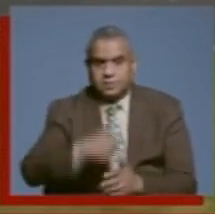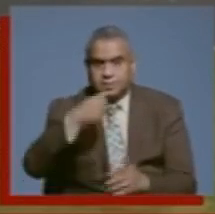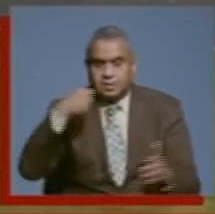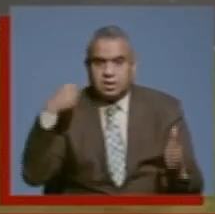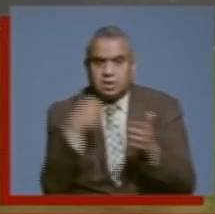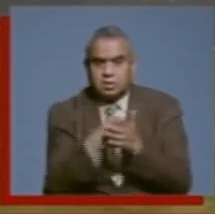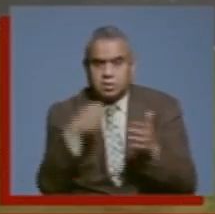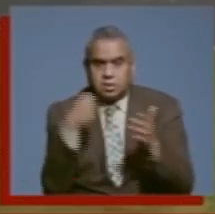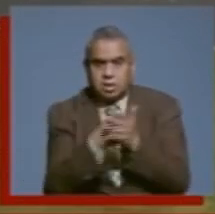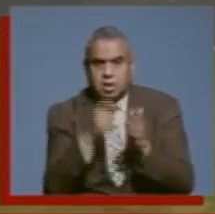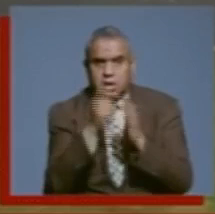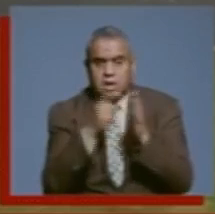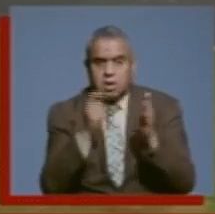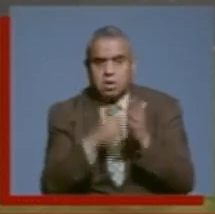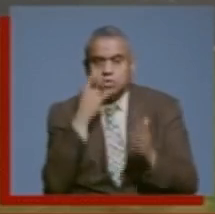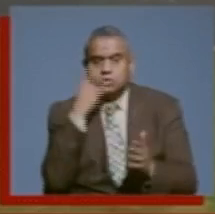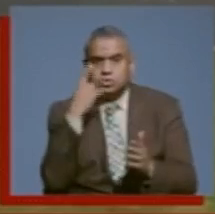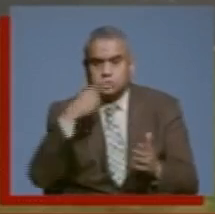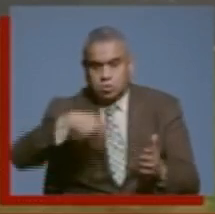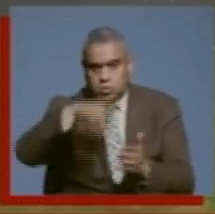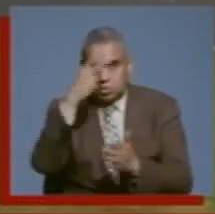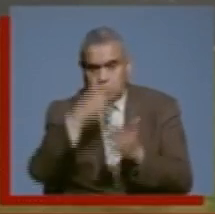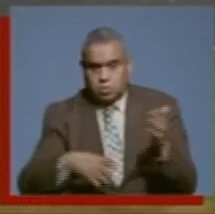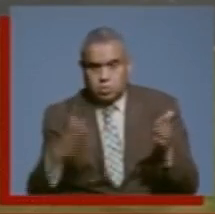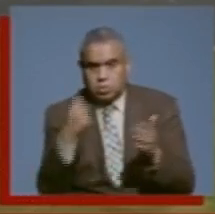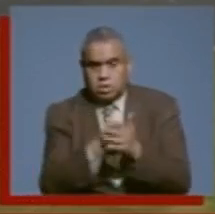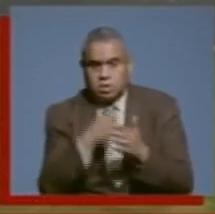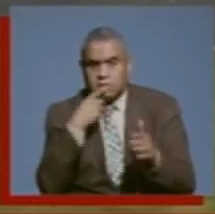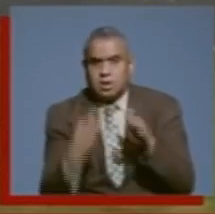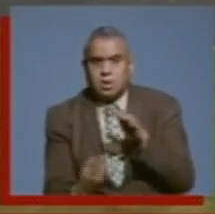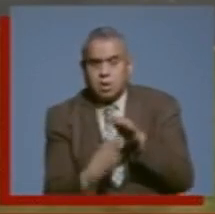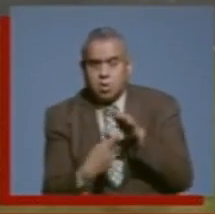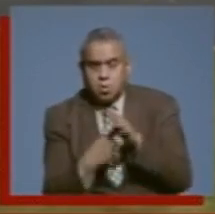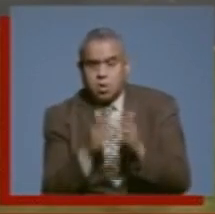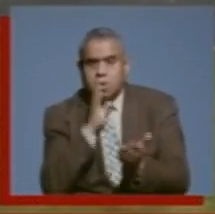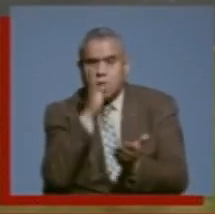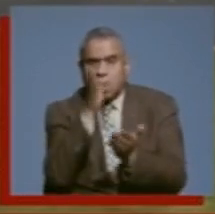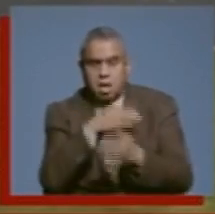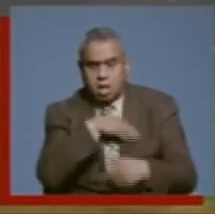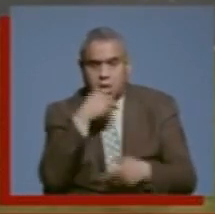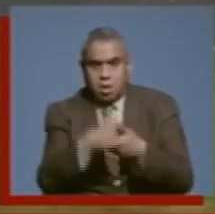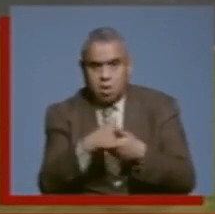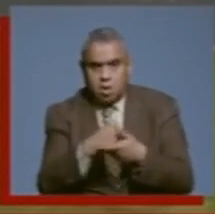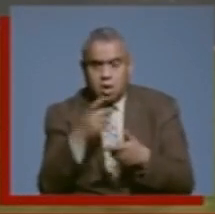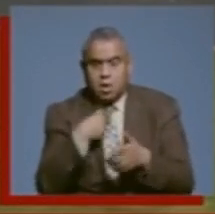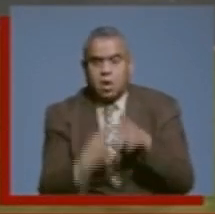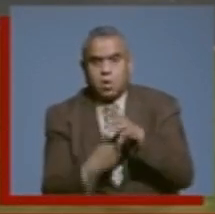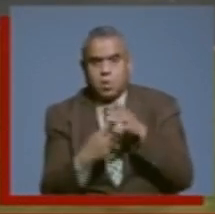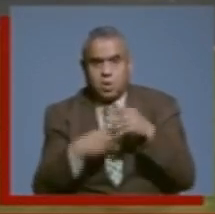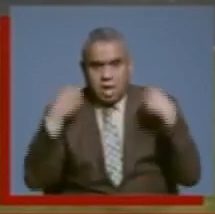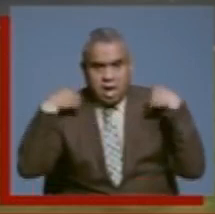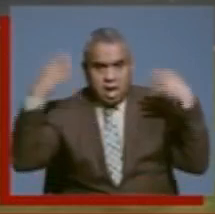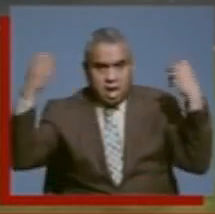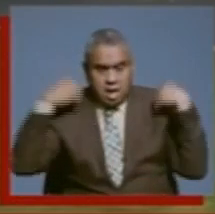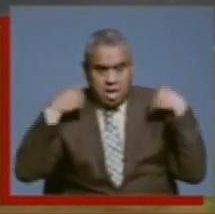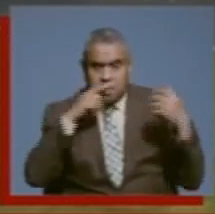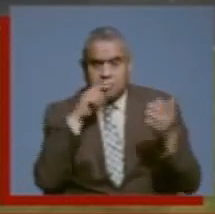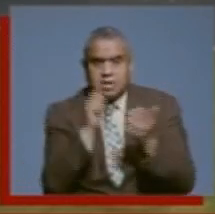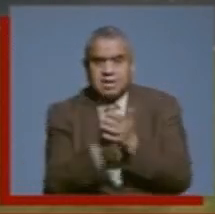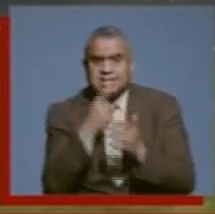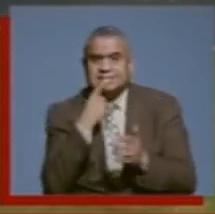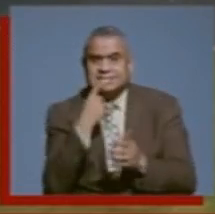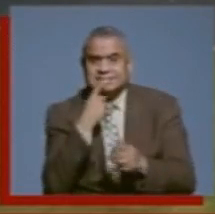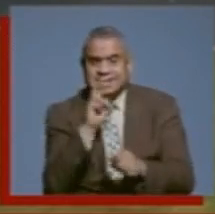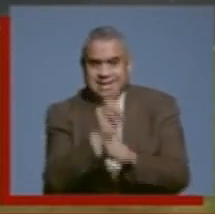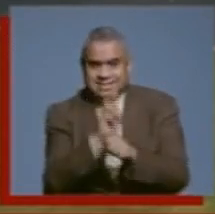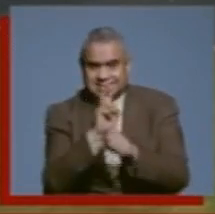القانون والشرطة وخريجي كليات الحقوق والتربية الرياضية بنظام العامين